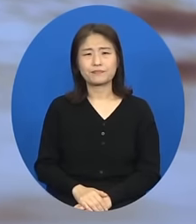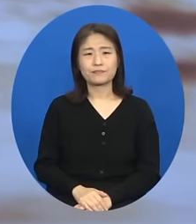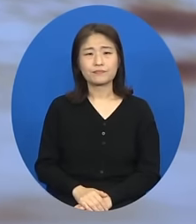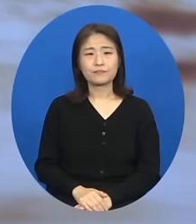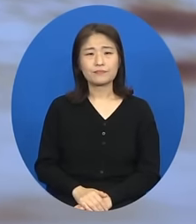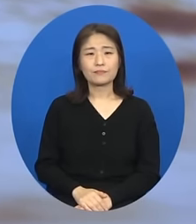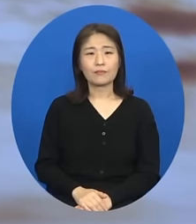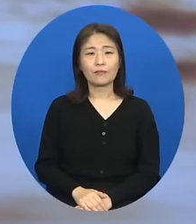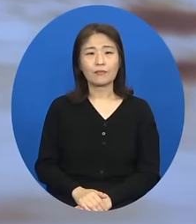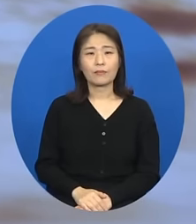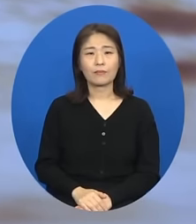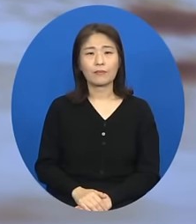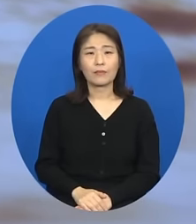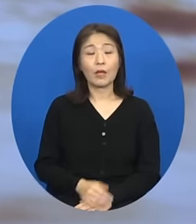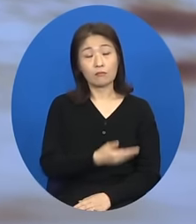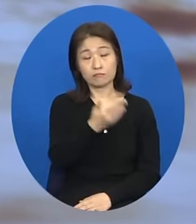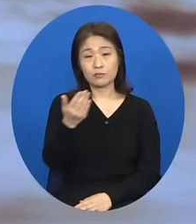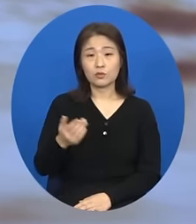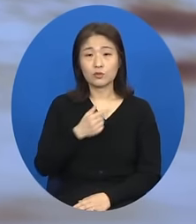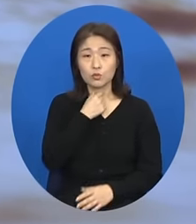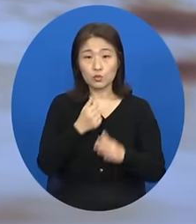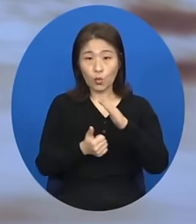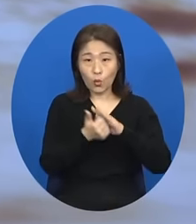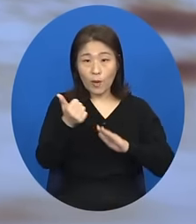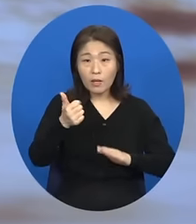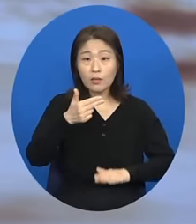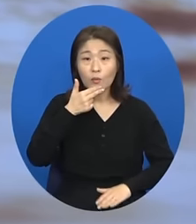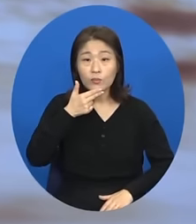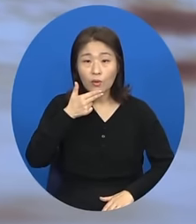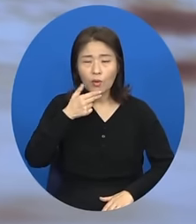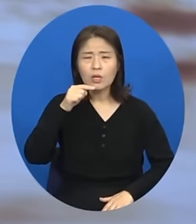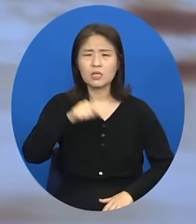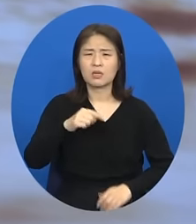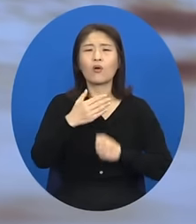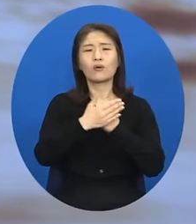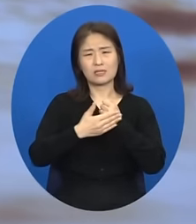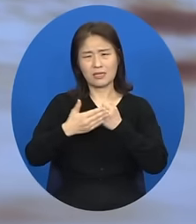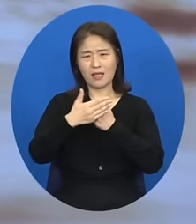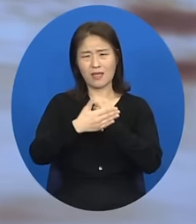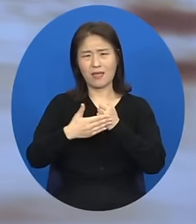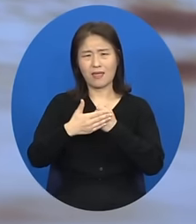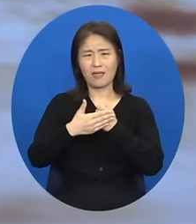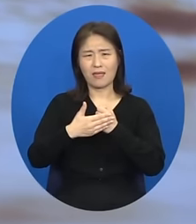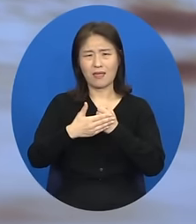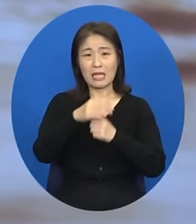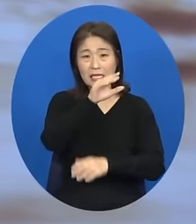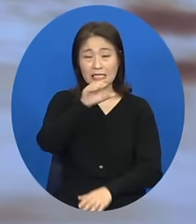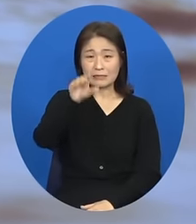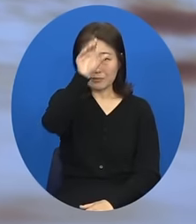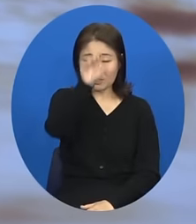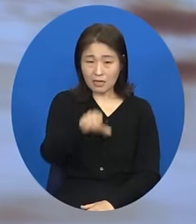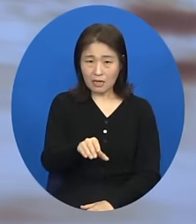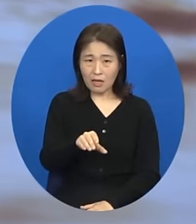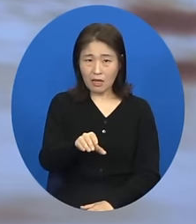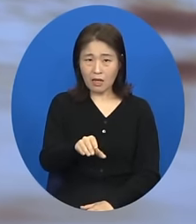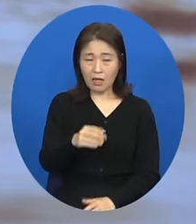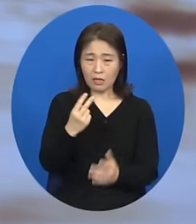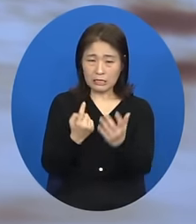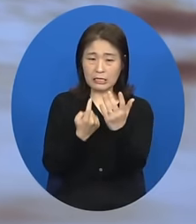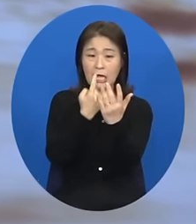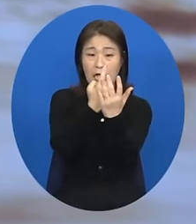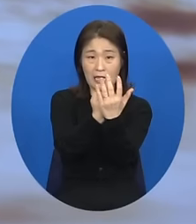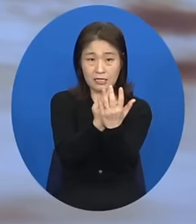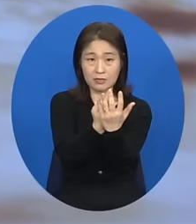것이 은혜예요. 십자가 안에서 내게 소망이 없다고 깨닫는 것이 은혜입니다. 왜냐면요, 그때